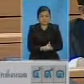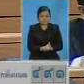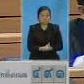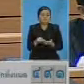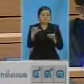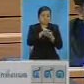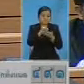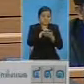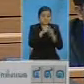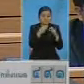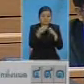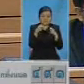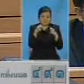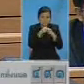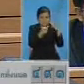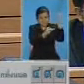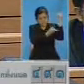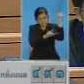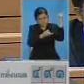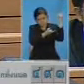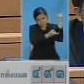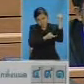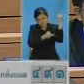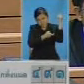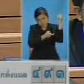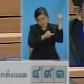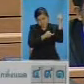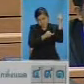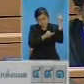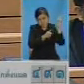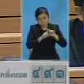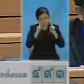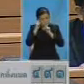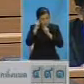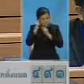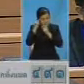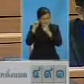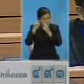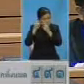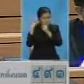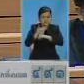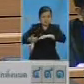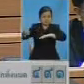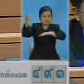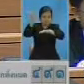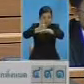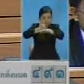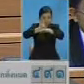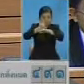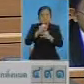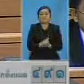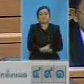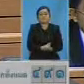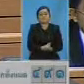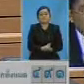แก้ไขปัญหายางพาราวันนี้เนี่ยมันเหนือกว่ากรอบความคิดแนวทางการแก้ไขของรัฐมนตรี